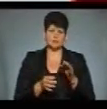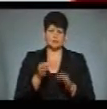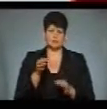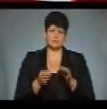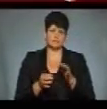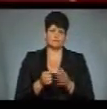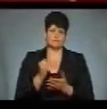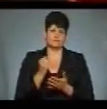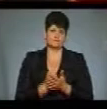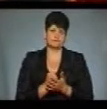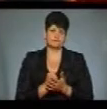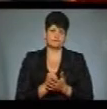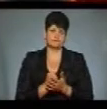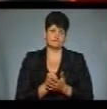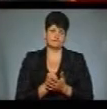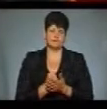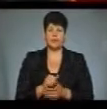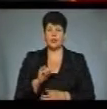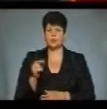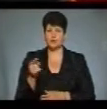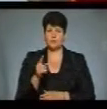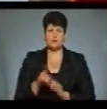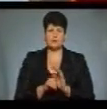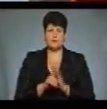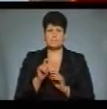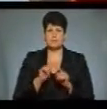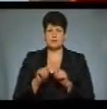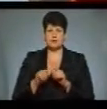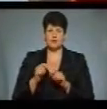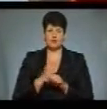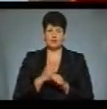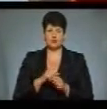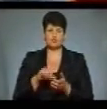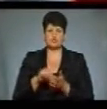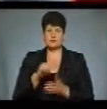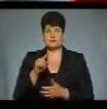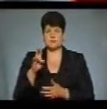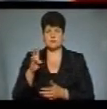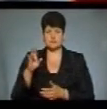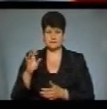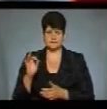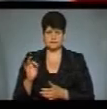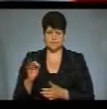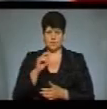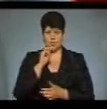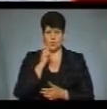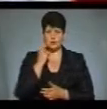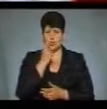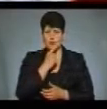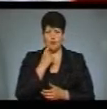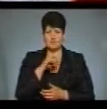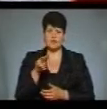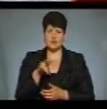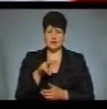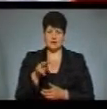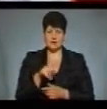суд. У Тернополі розпочали перевірку робіт учасників зовнішнього незалежного оцінювання з української мови та